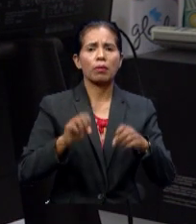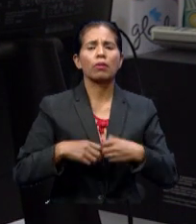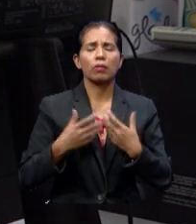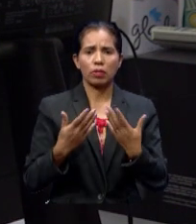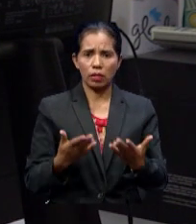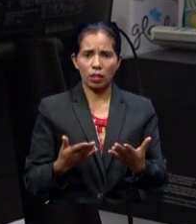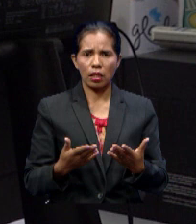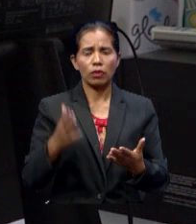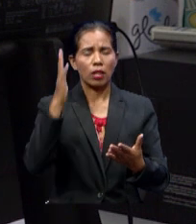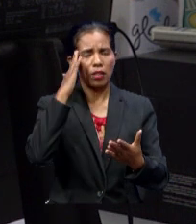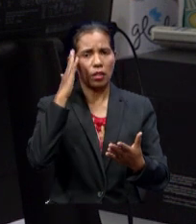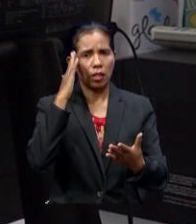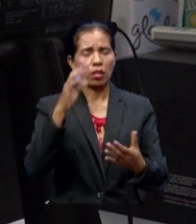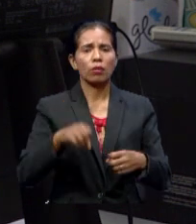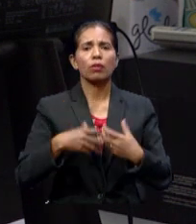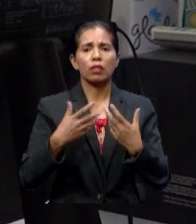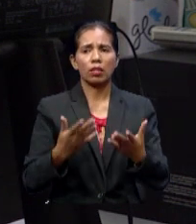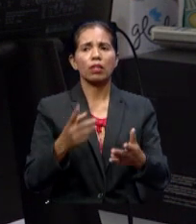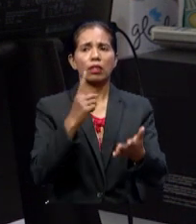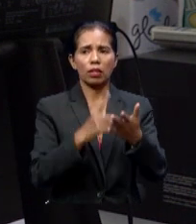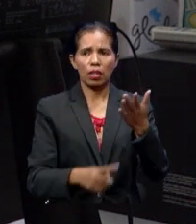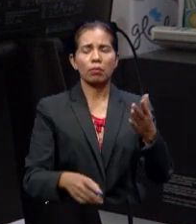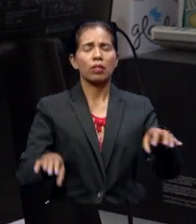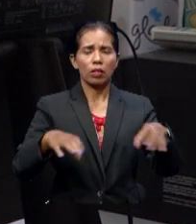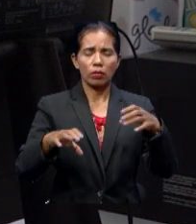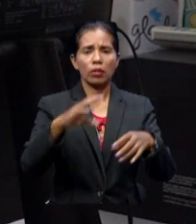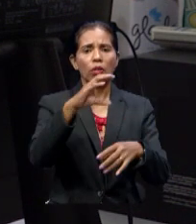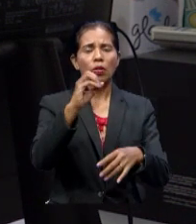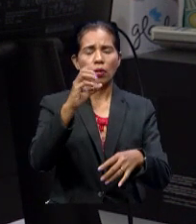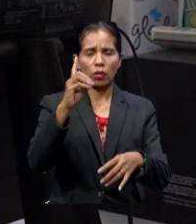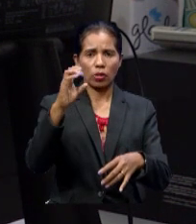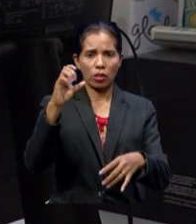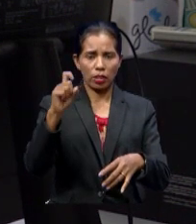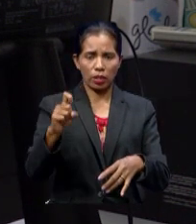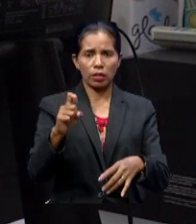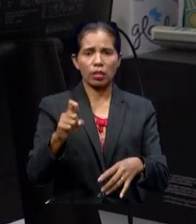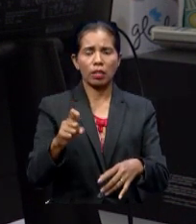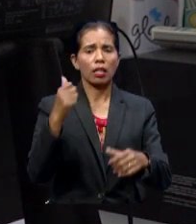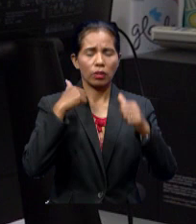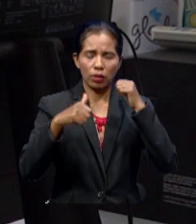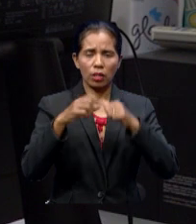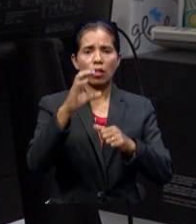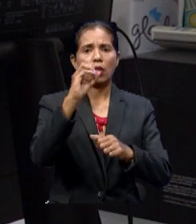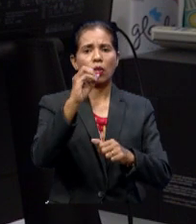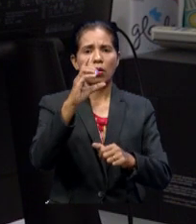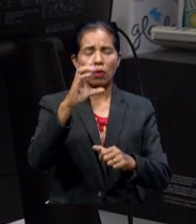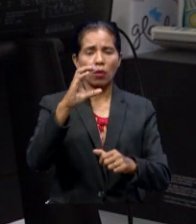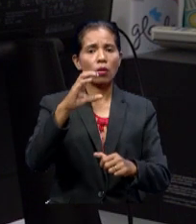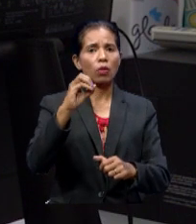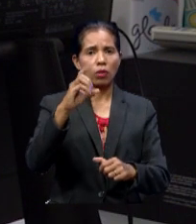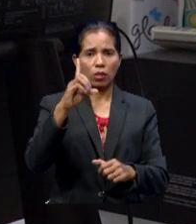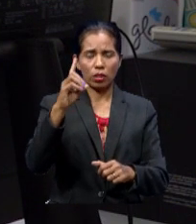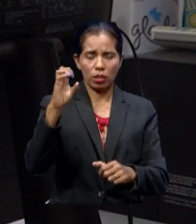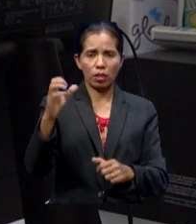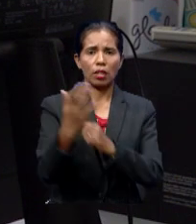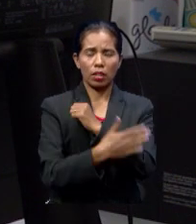atu bele hateni lidikan unsa mak saide mak servisu kodeks nian nomos aktividad di kodeks nian bema nasam sa nebe ma